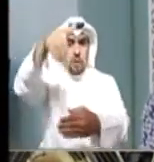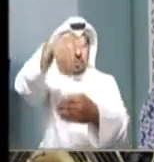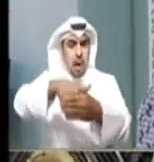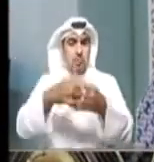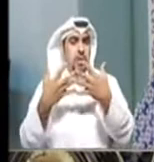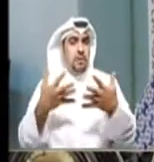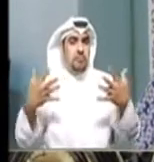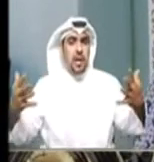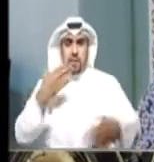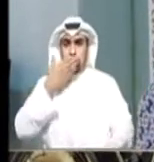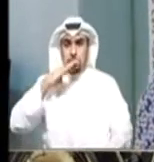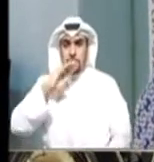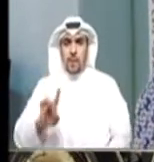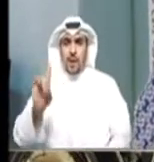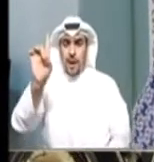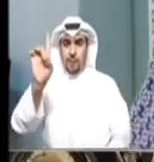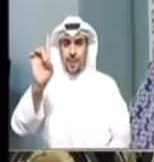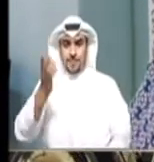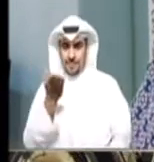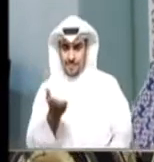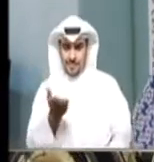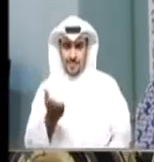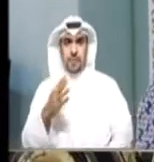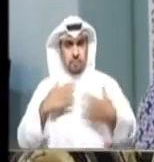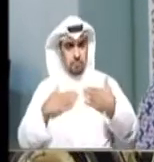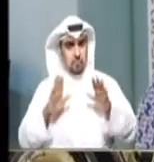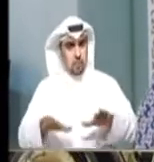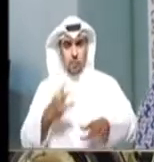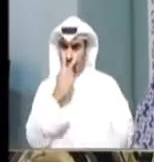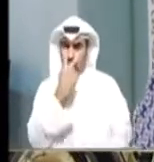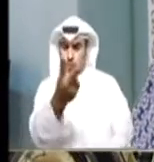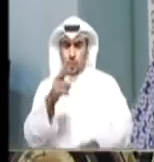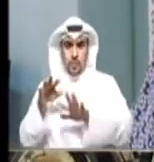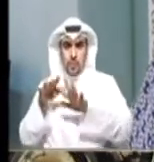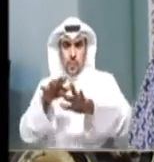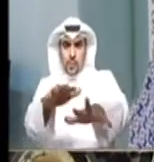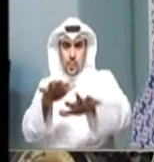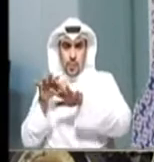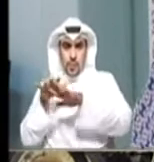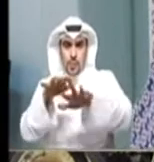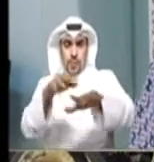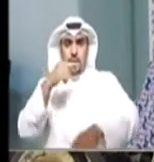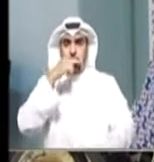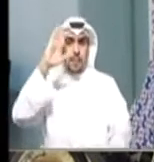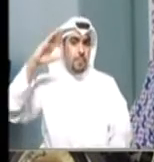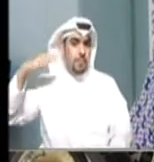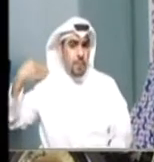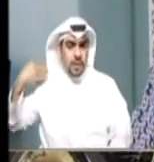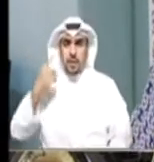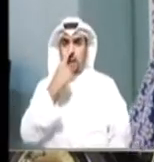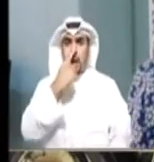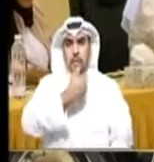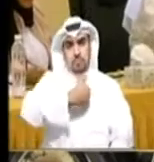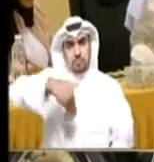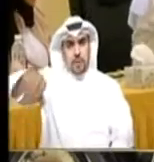ضغوط، وقاعد نشوف الحين شلون الإقبال، وحريصة على أن تمارس المرأة هذا